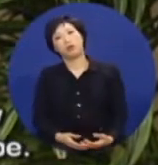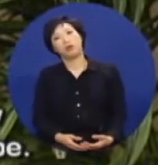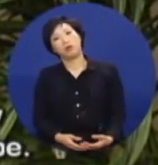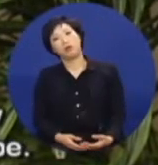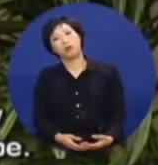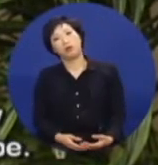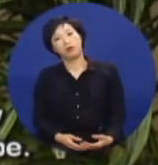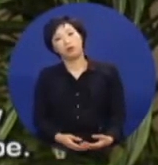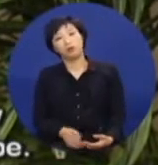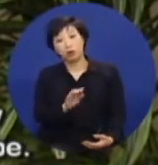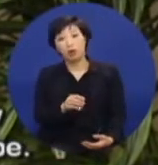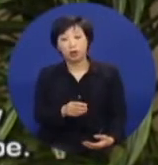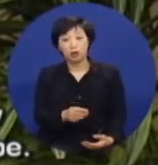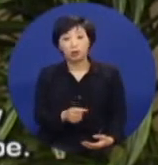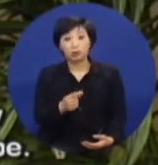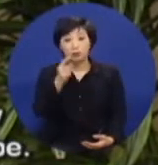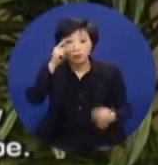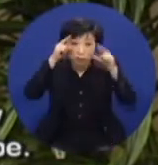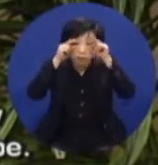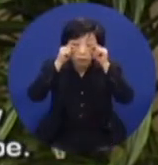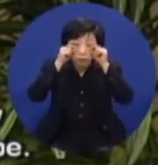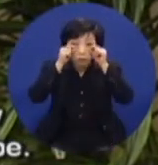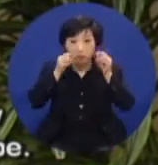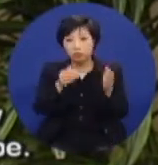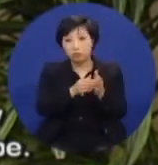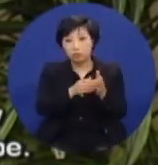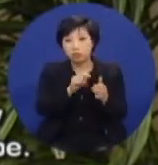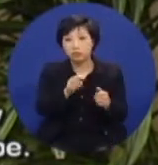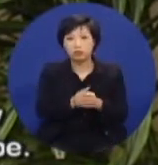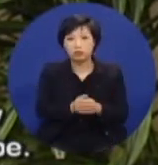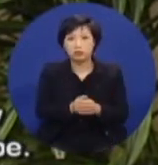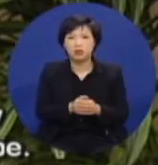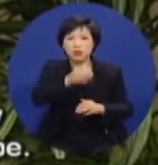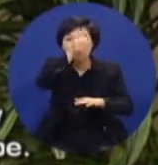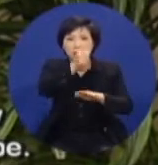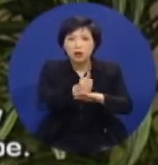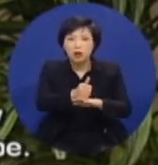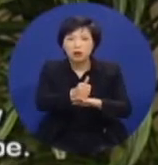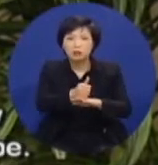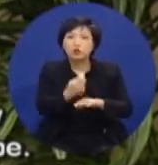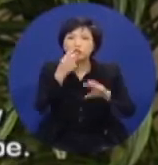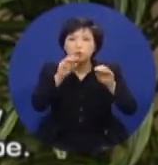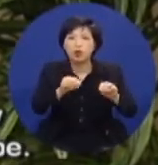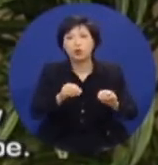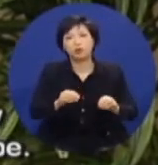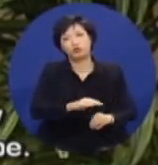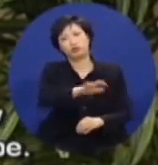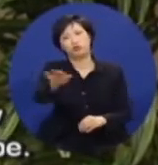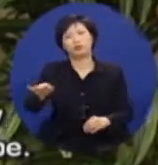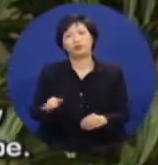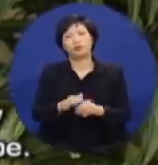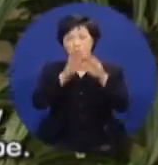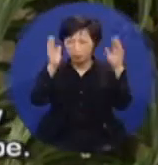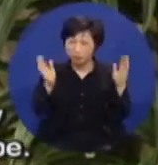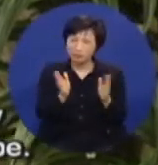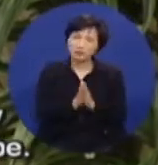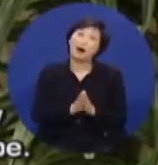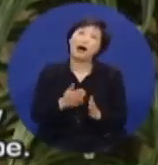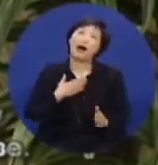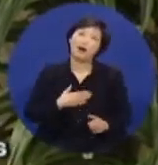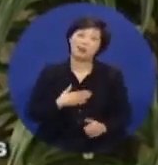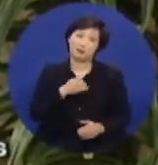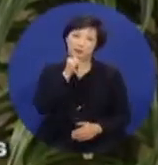눈꽃과 문건 그런 비참한 치우가 운다는 것을 우리 시험 부 다 알고